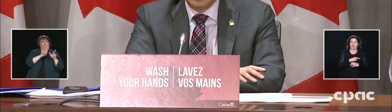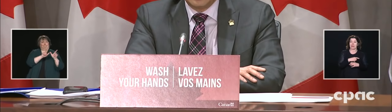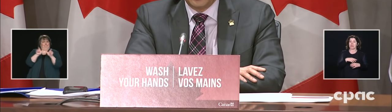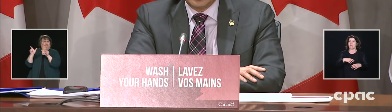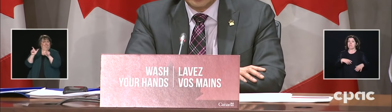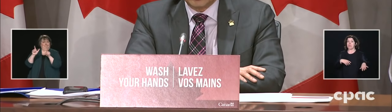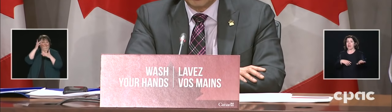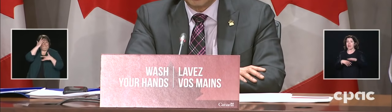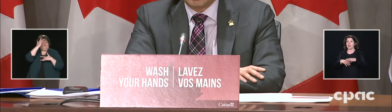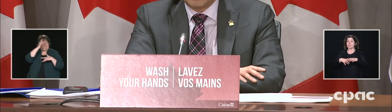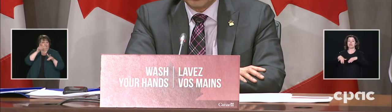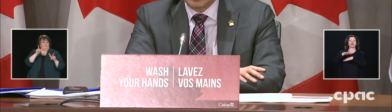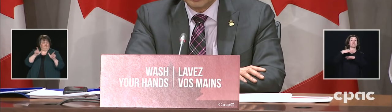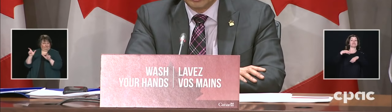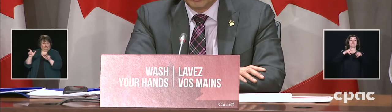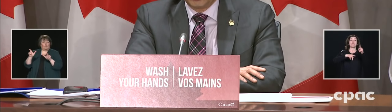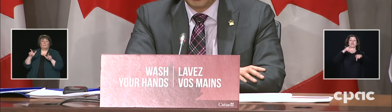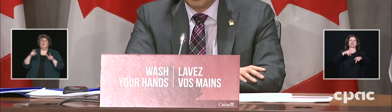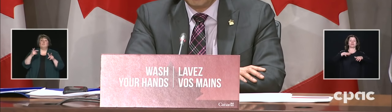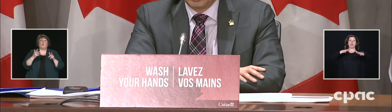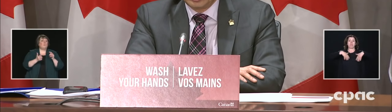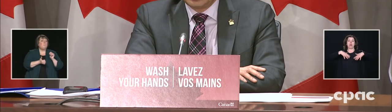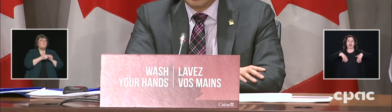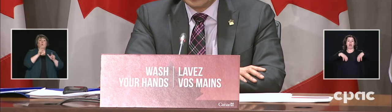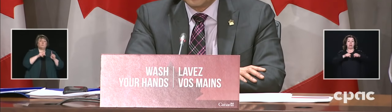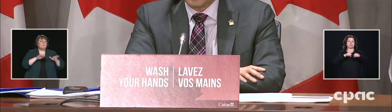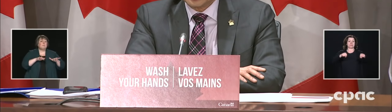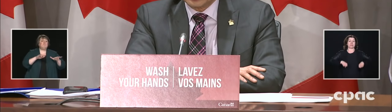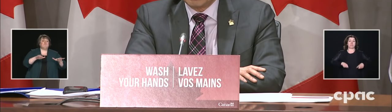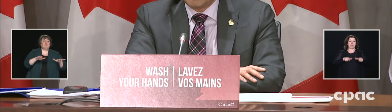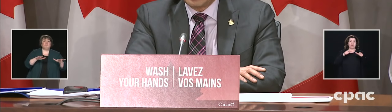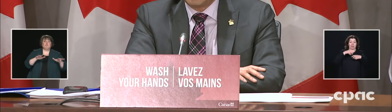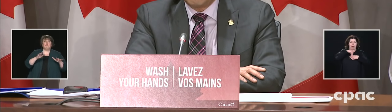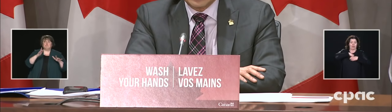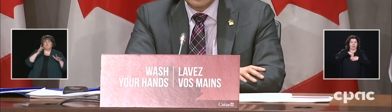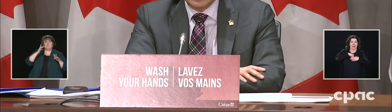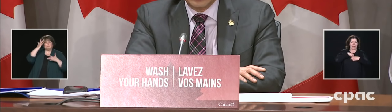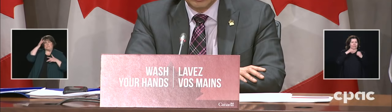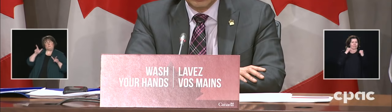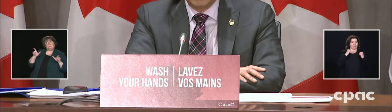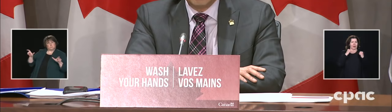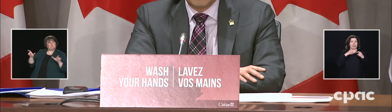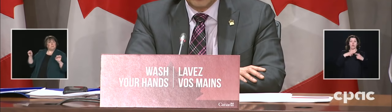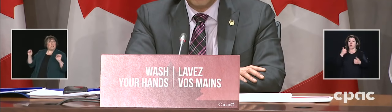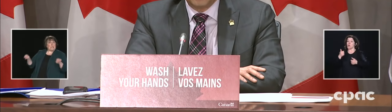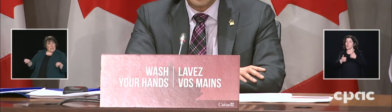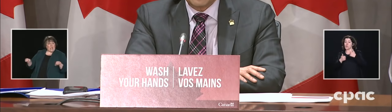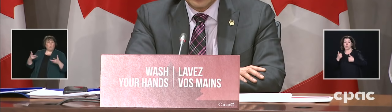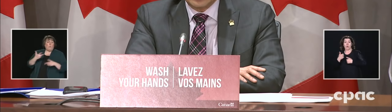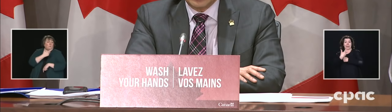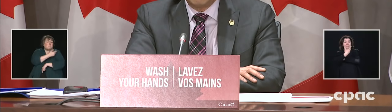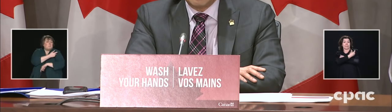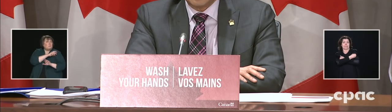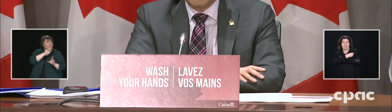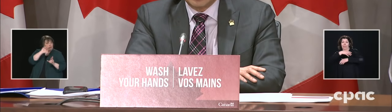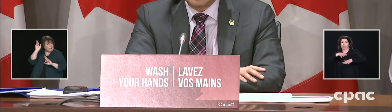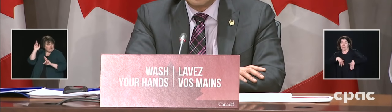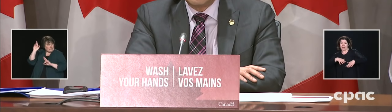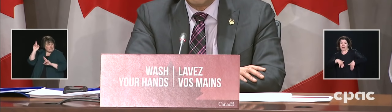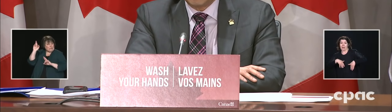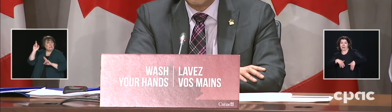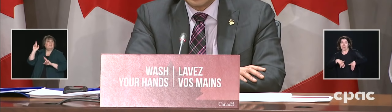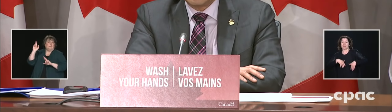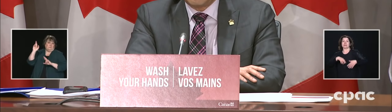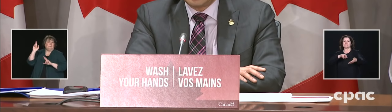élevé d'immunité contre le virus ou que nous ne disposerons pas d'un vaccin, nous devons nous préparer à vivre avec